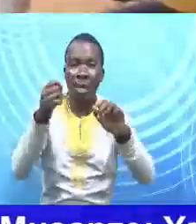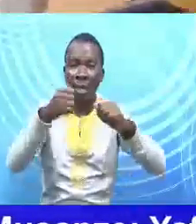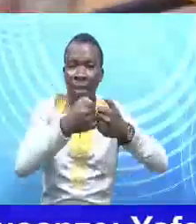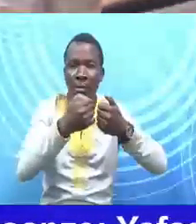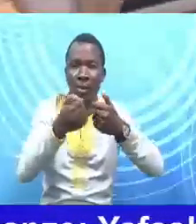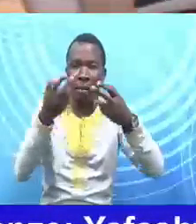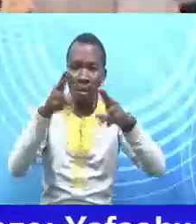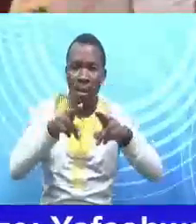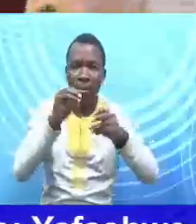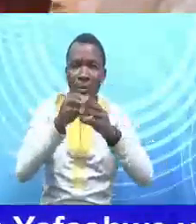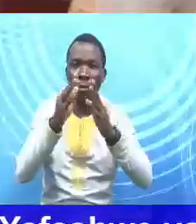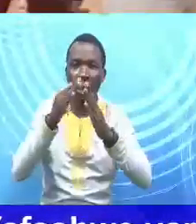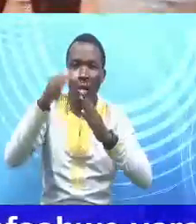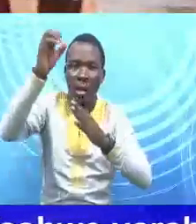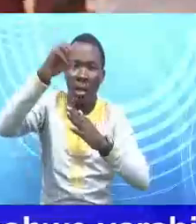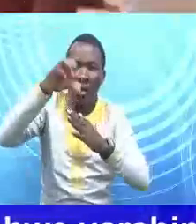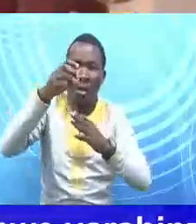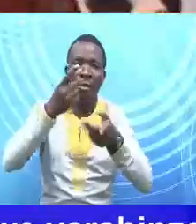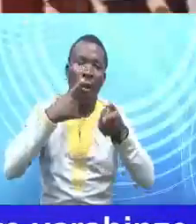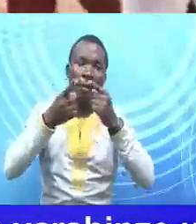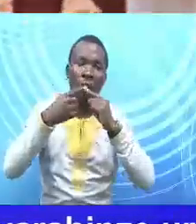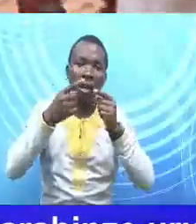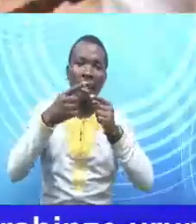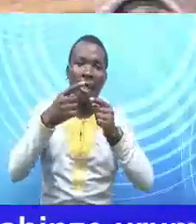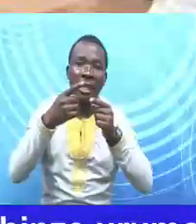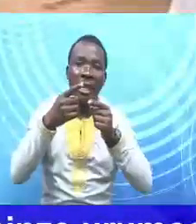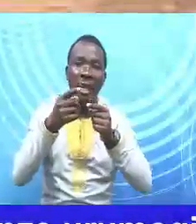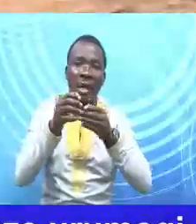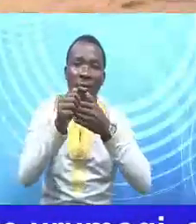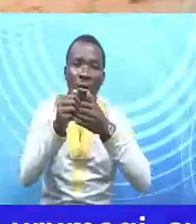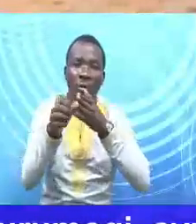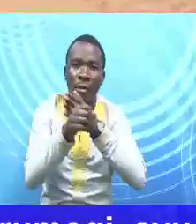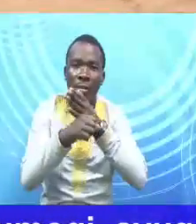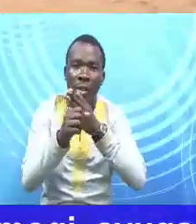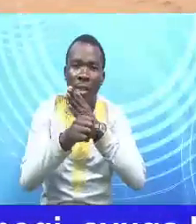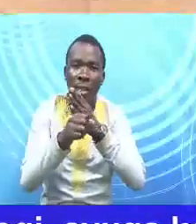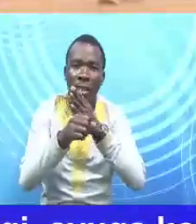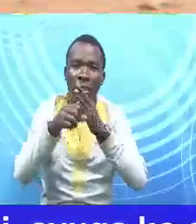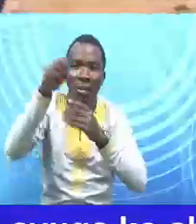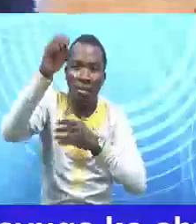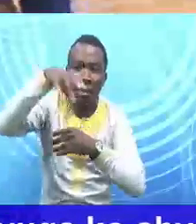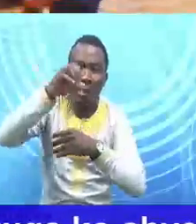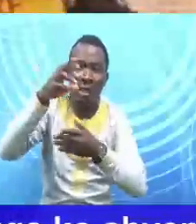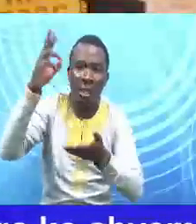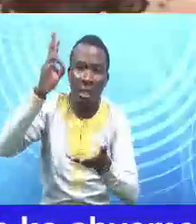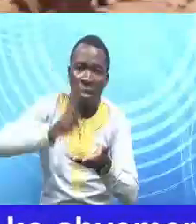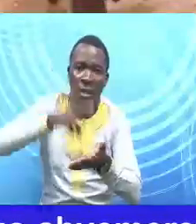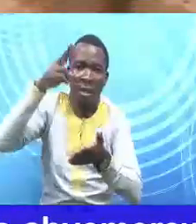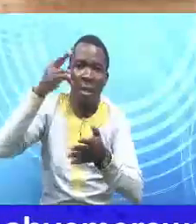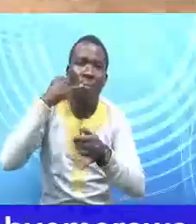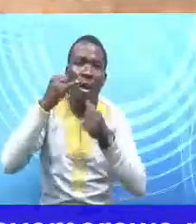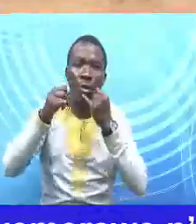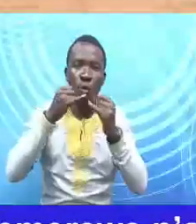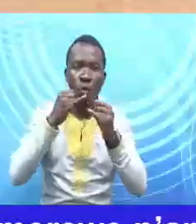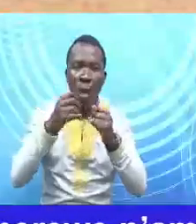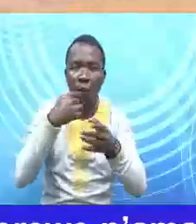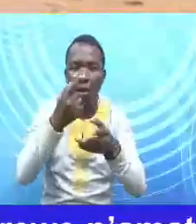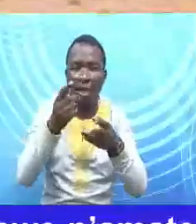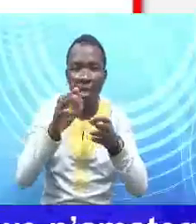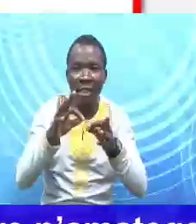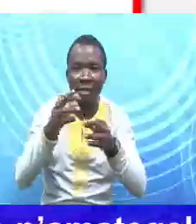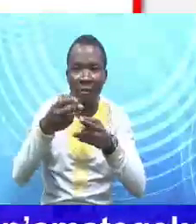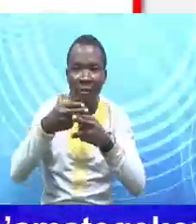kuri telefone n'umunyamabanga nshingwabikorwa w'umurenge wa Kigali Bwana Nibizi Jean Claude, aduhamiriza aya makuru ndetse avuga n'ikigiye